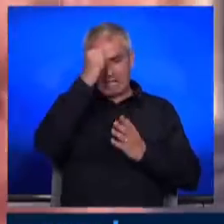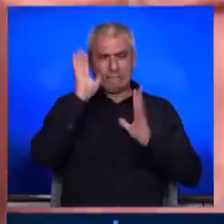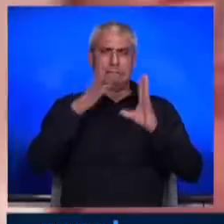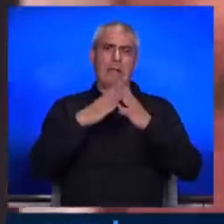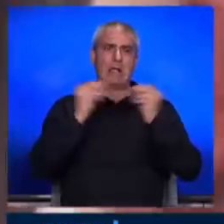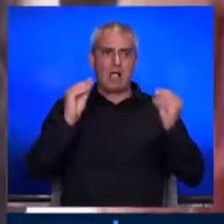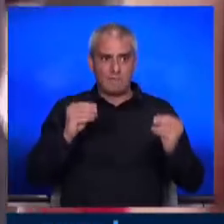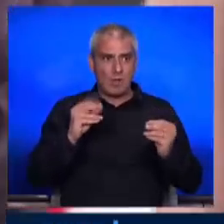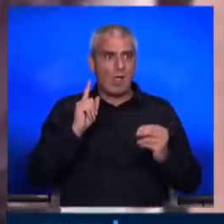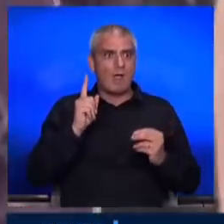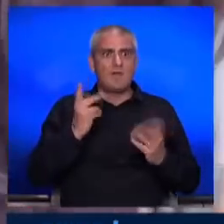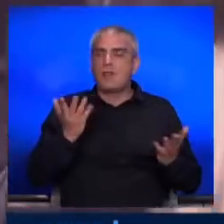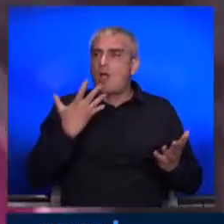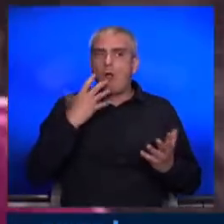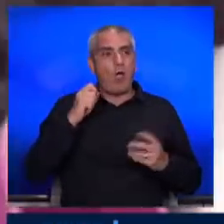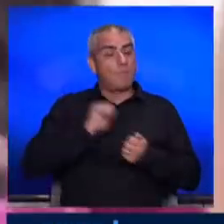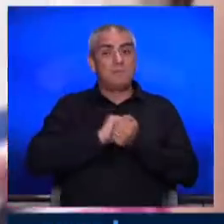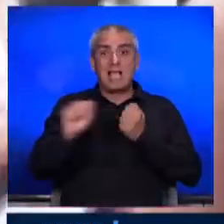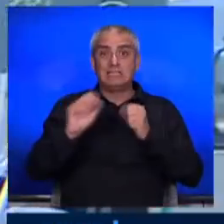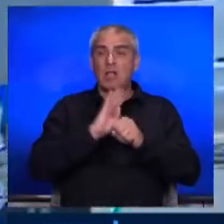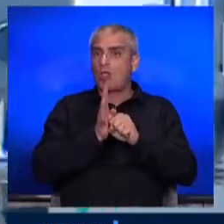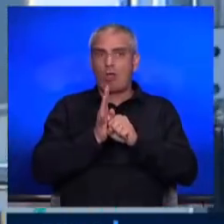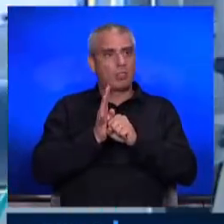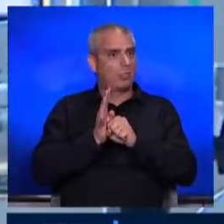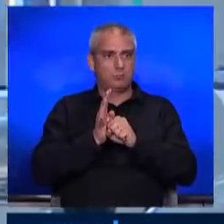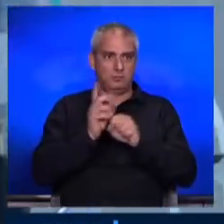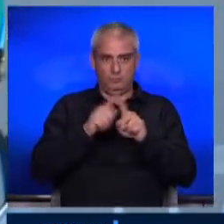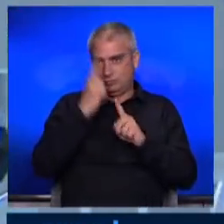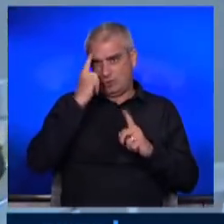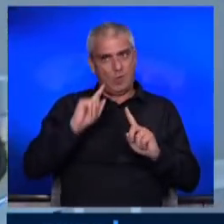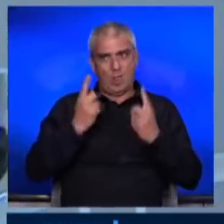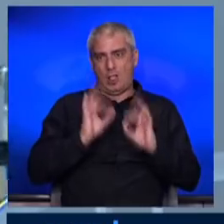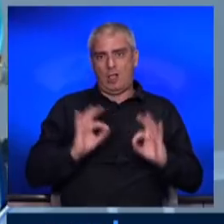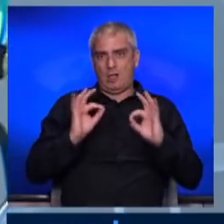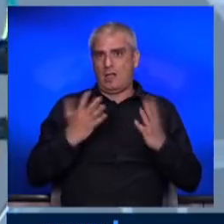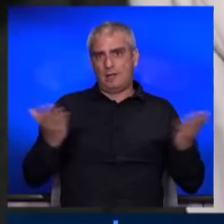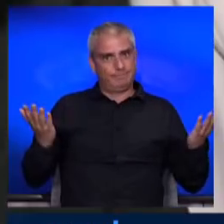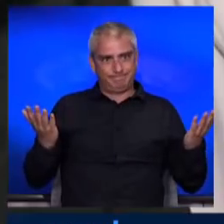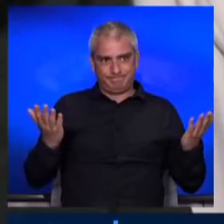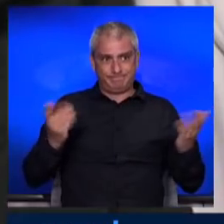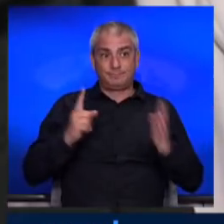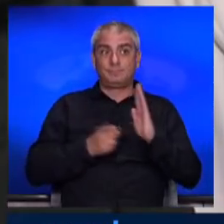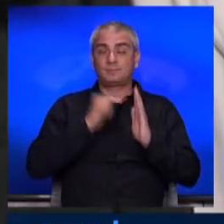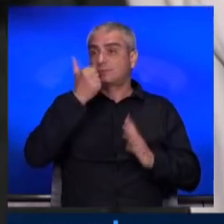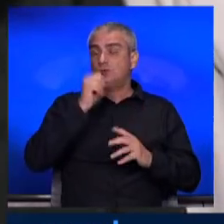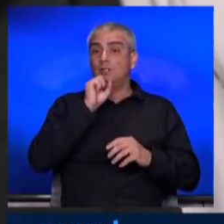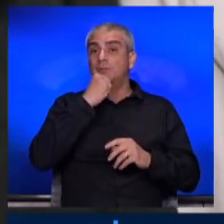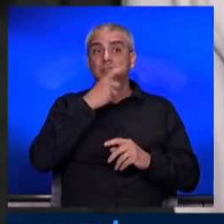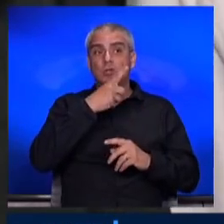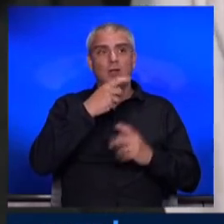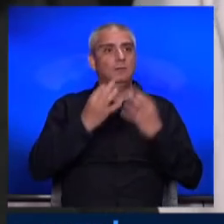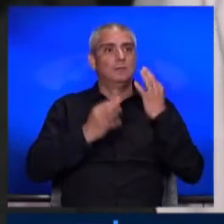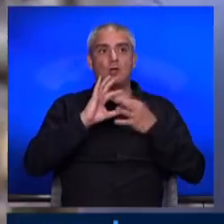יעבור. אלא שנבואת החום יחסל את הקורונה, כפי שאנחנו יודעים, לא התגשמה. בפעם הראשונה בהיסטוריה,